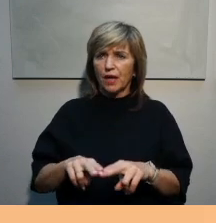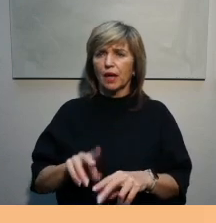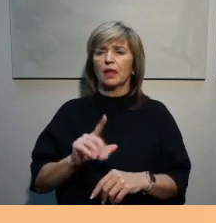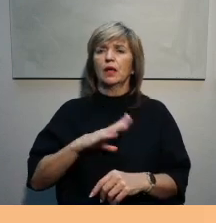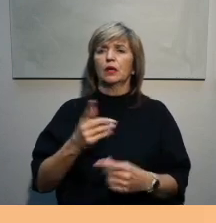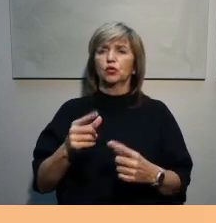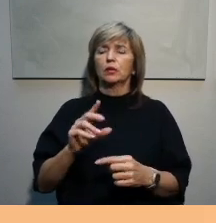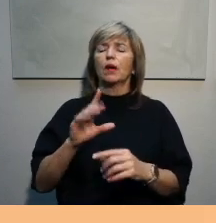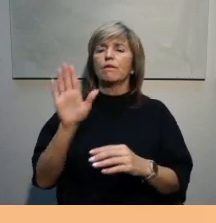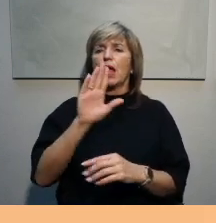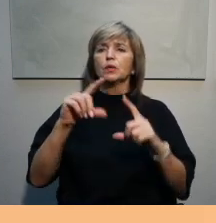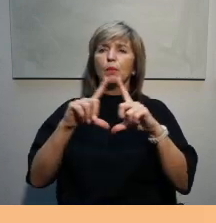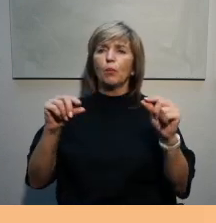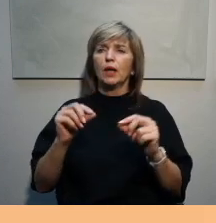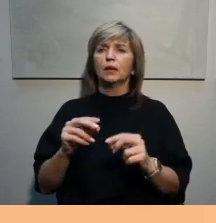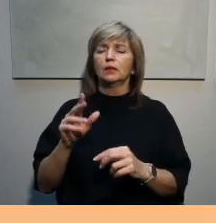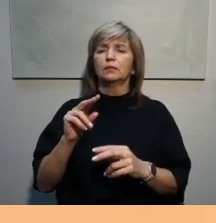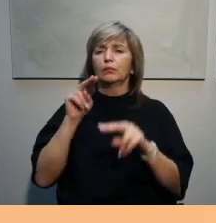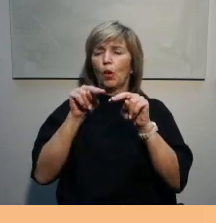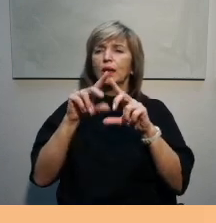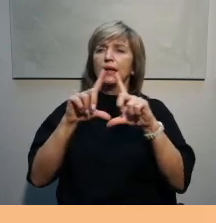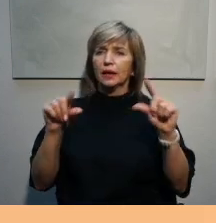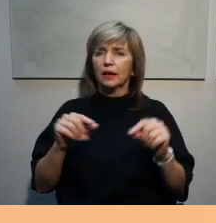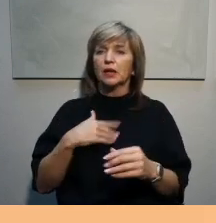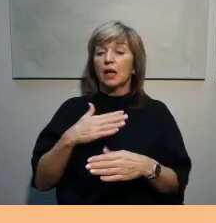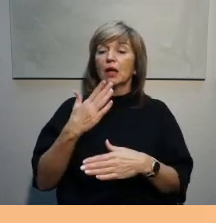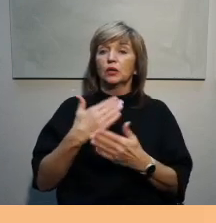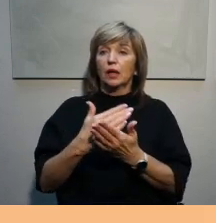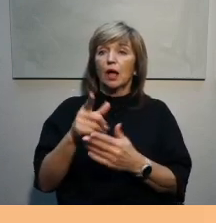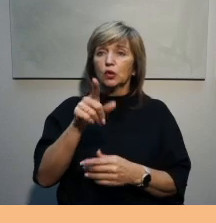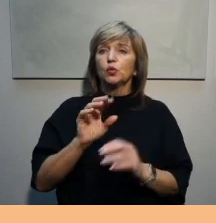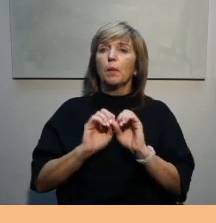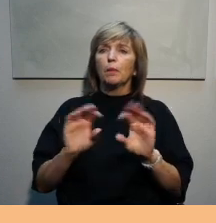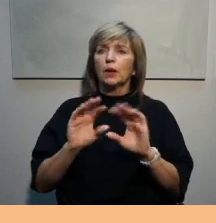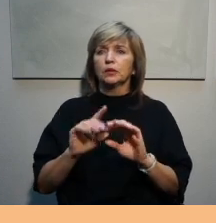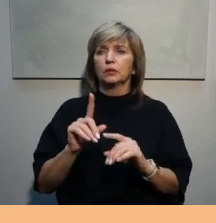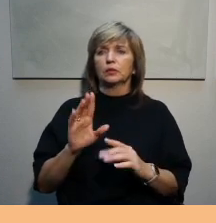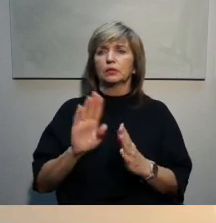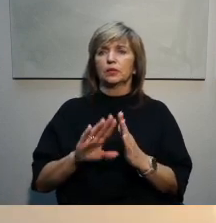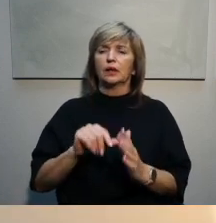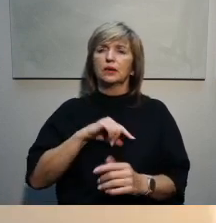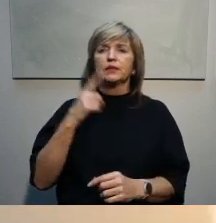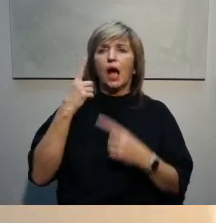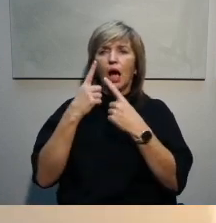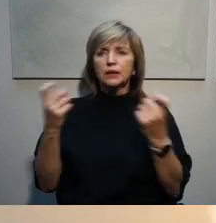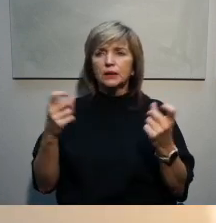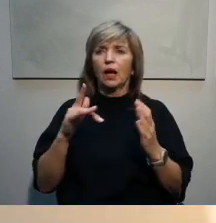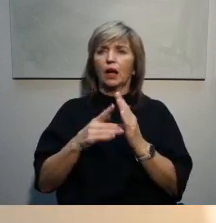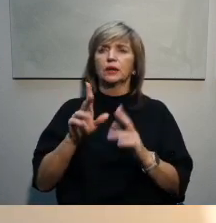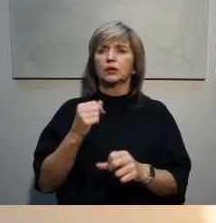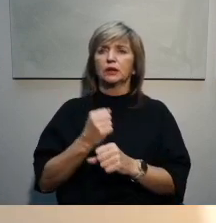gan šobrīd valsts probācijas dienests. Tad tālāk es jums pastāstīšu tādas savas atziņas, kas ir tas,